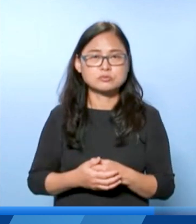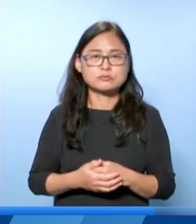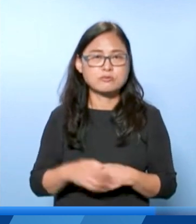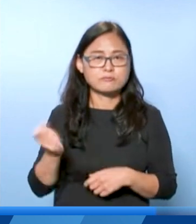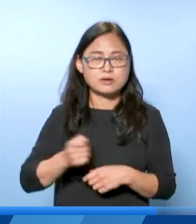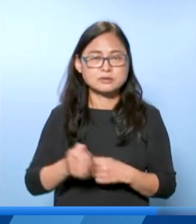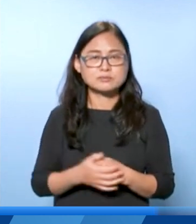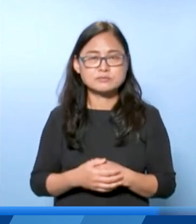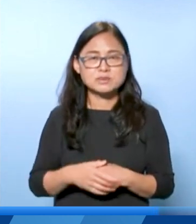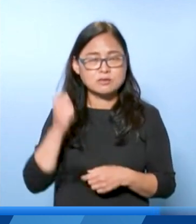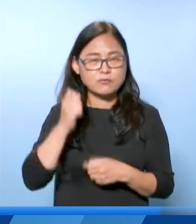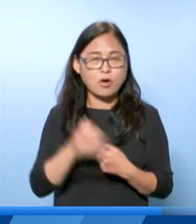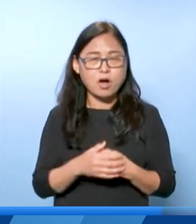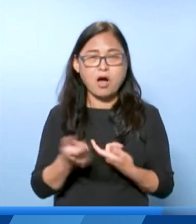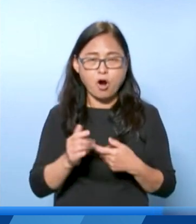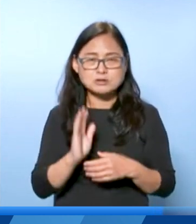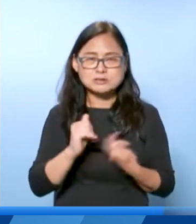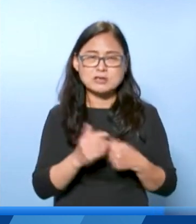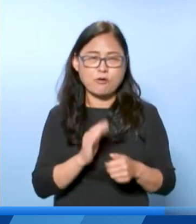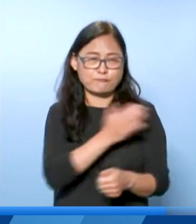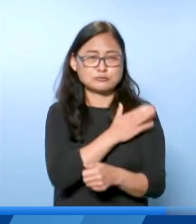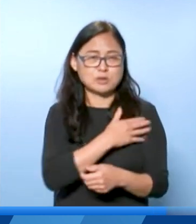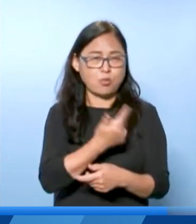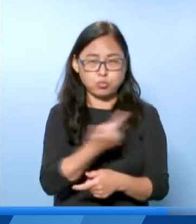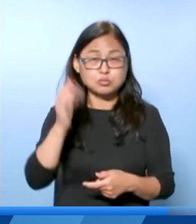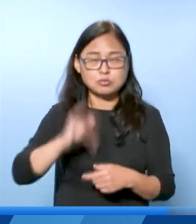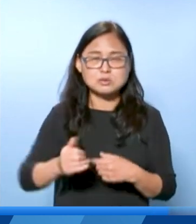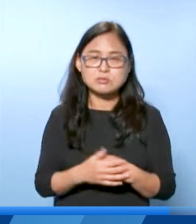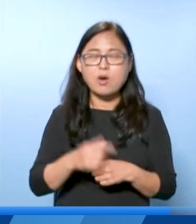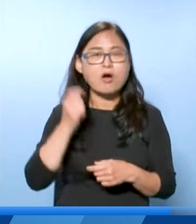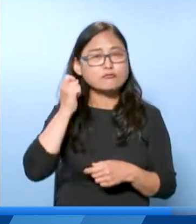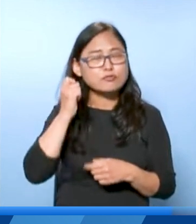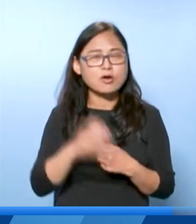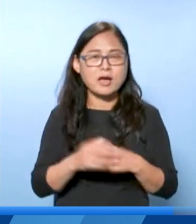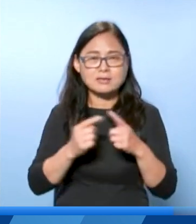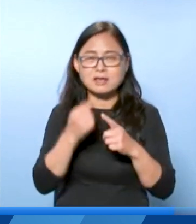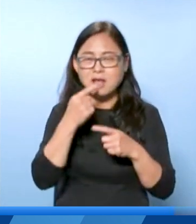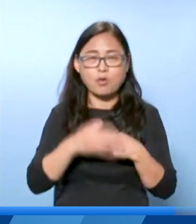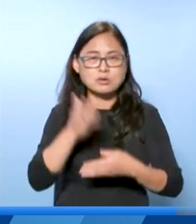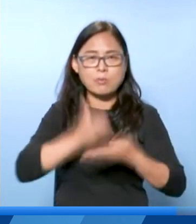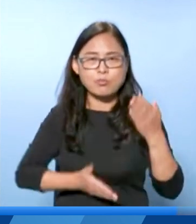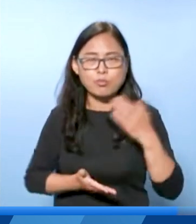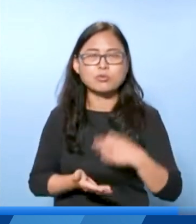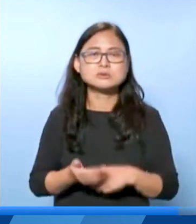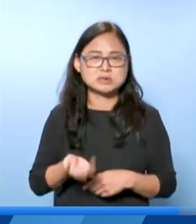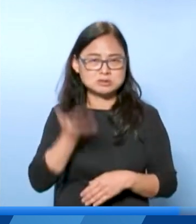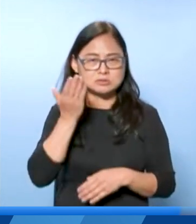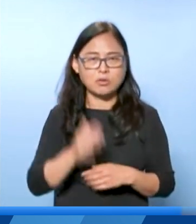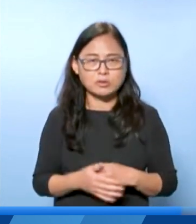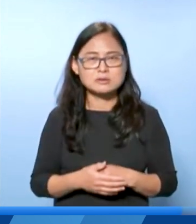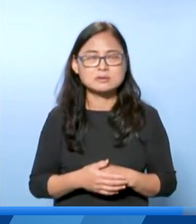女豈只能擔起半邊天呢？香港婦女佔香港人口超過一半，很多婦女其實都